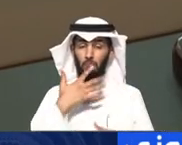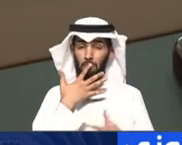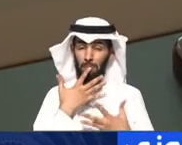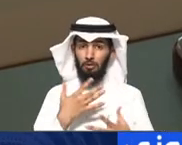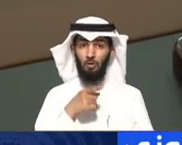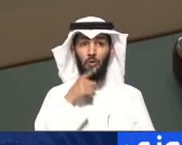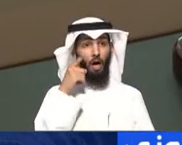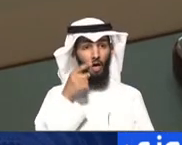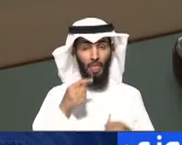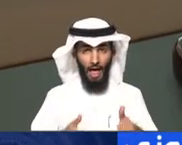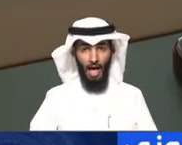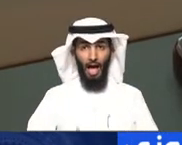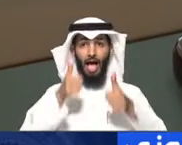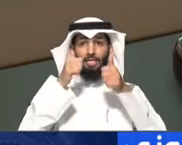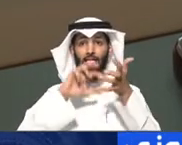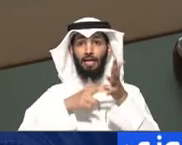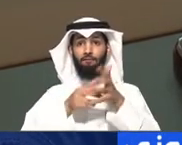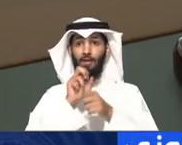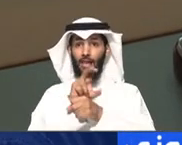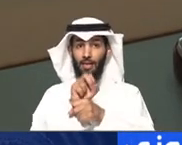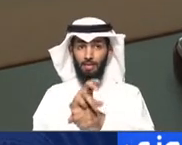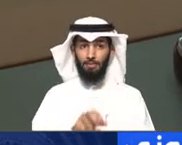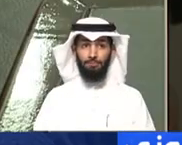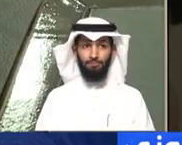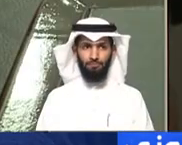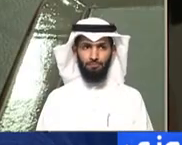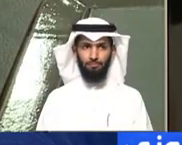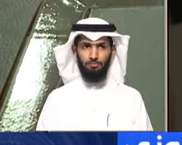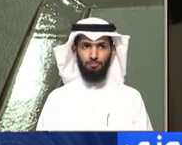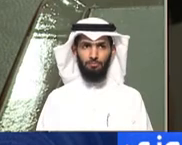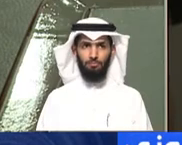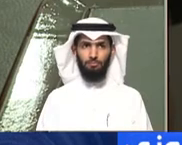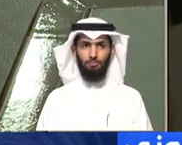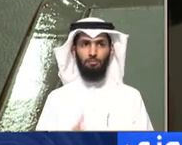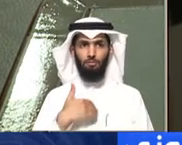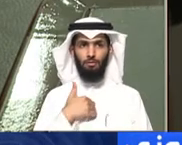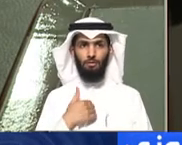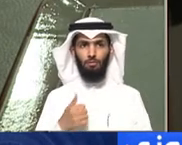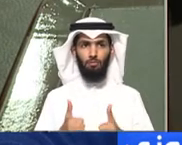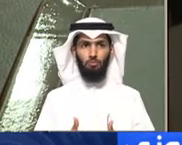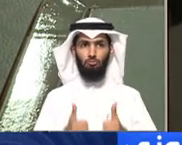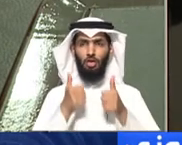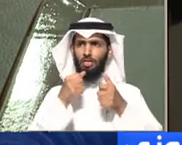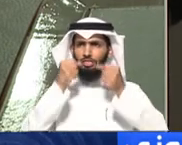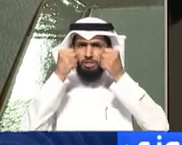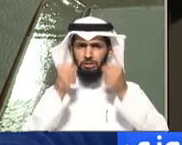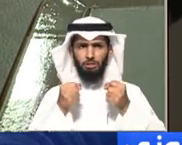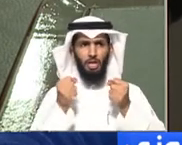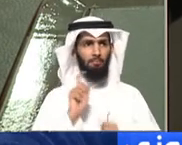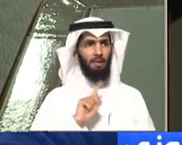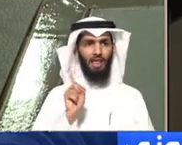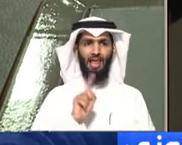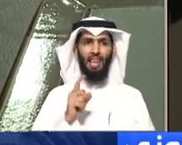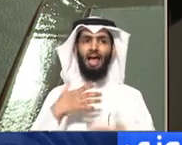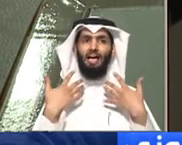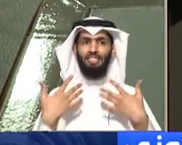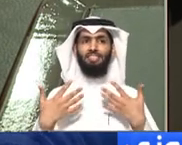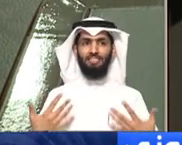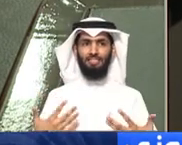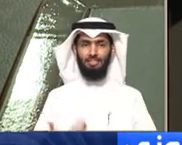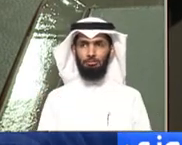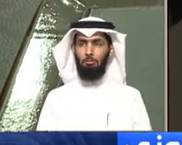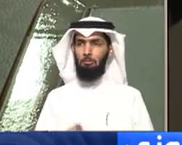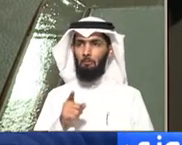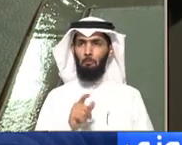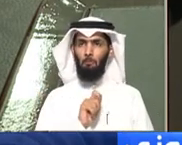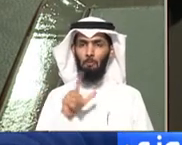الطريقة المثلى لحصولهم على المعلومات. هو من ناحية صعوبة لا أدري ما في صعوبة، يعني البلاتفورم